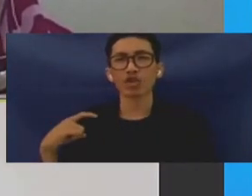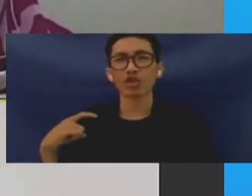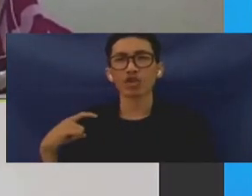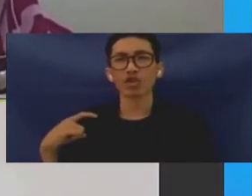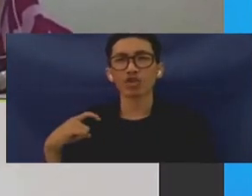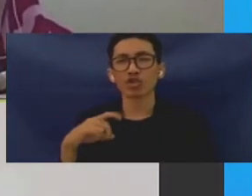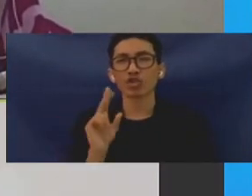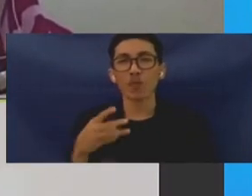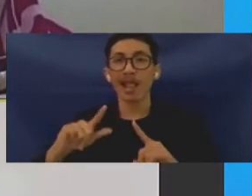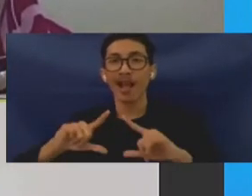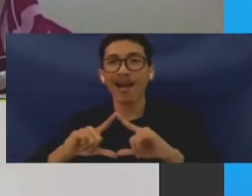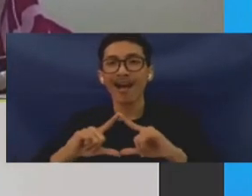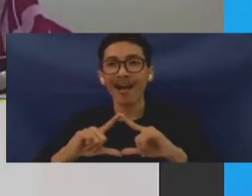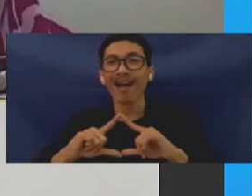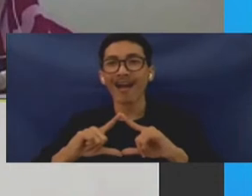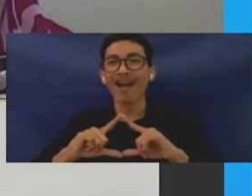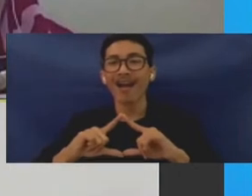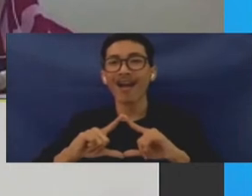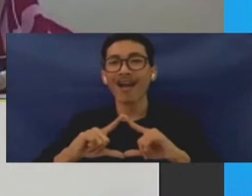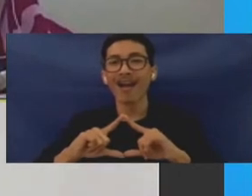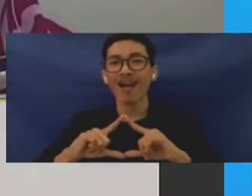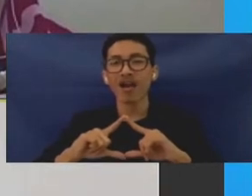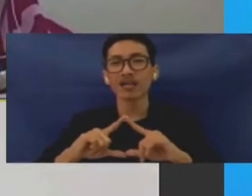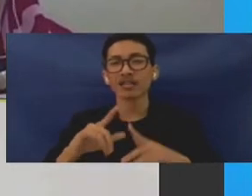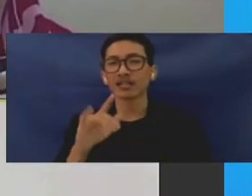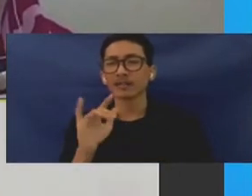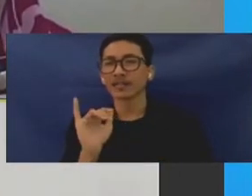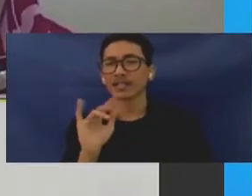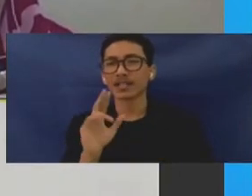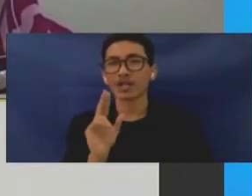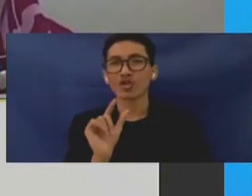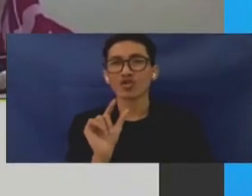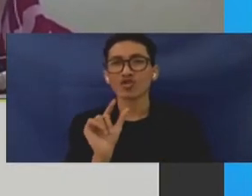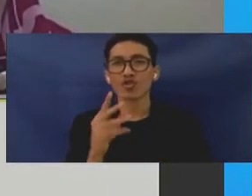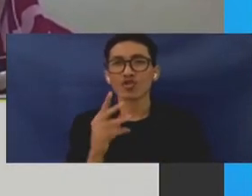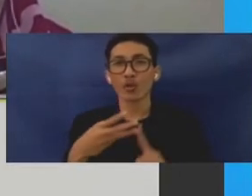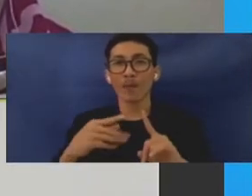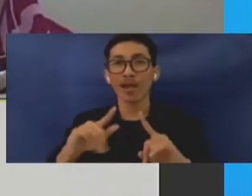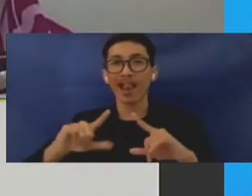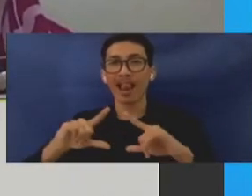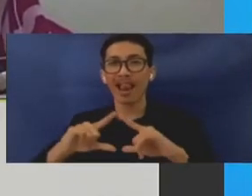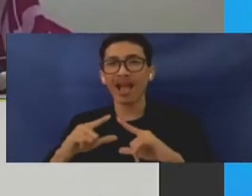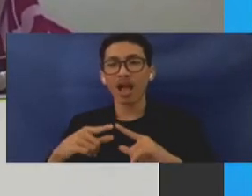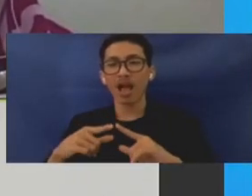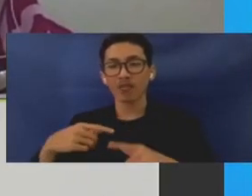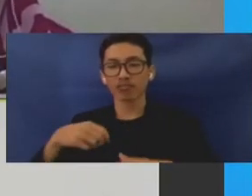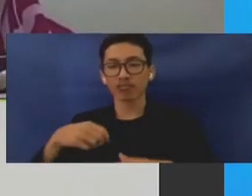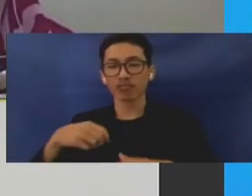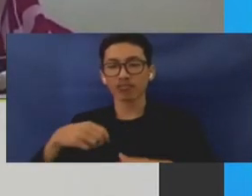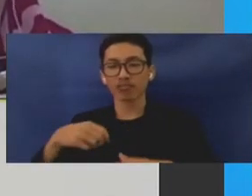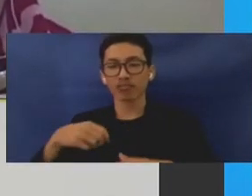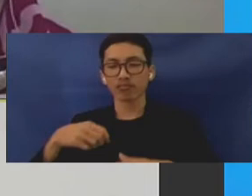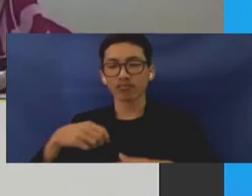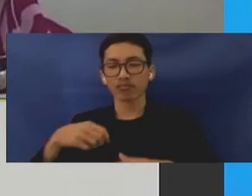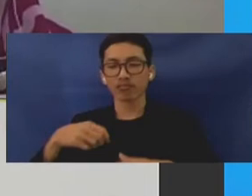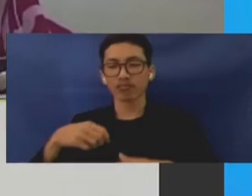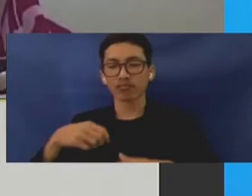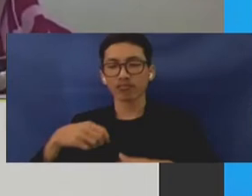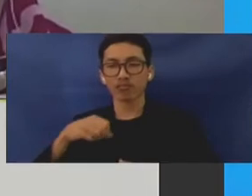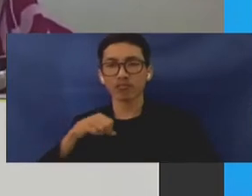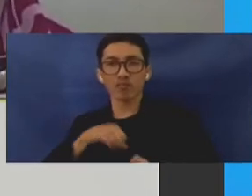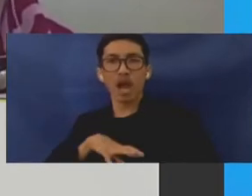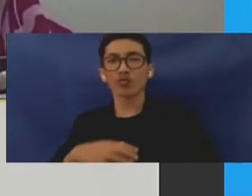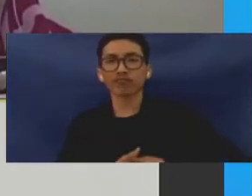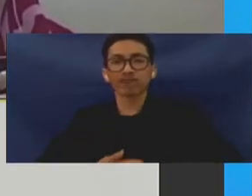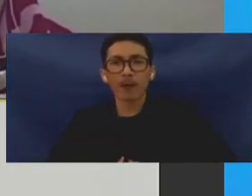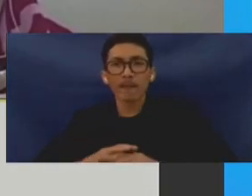sindrom rubella kerubella kongenital. Jadi pada saat lahir karena kena sindrom rubella dia